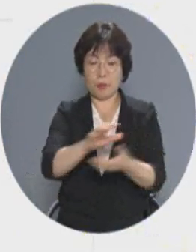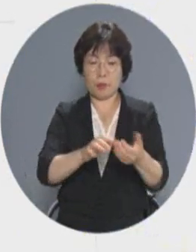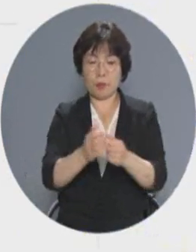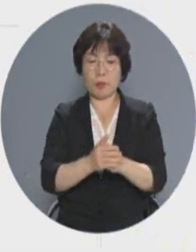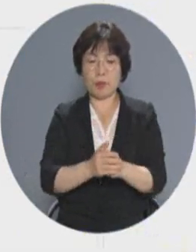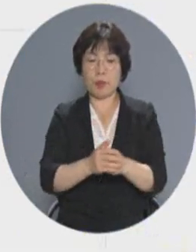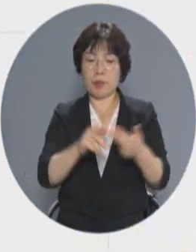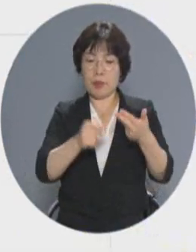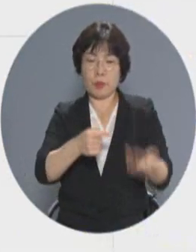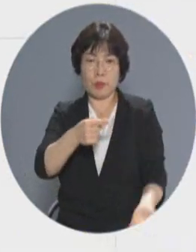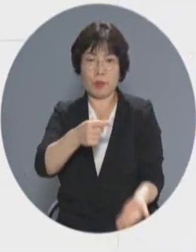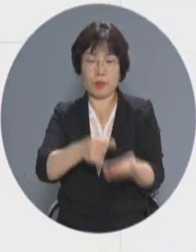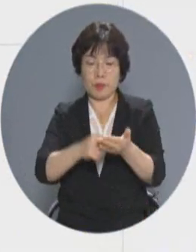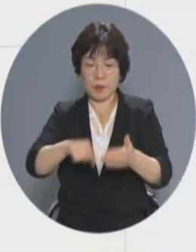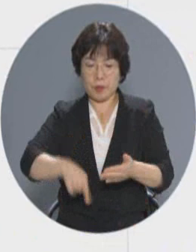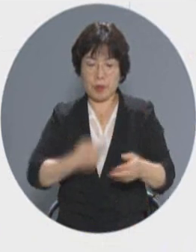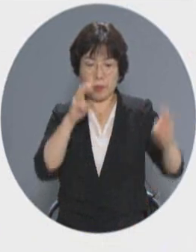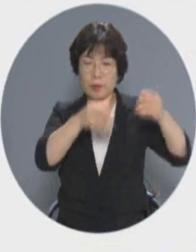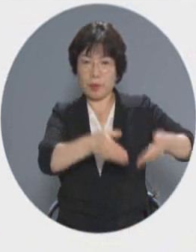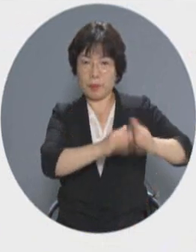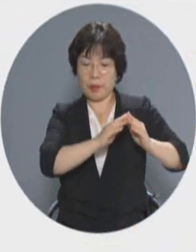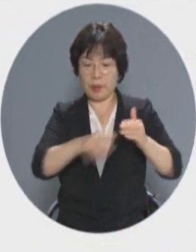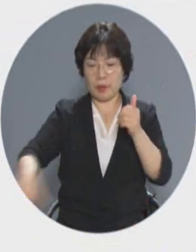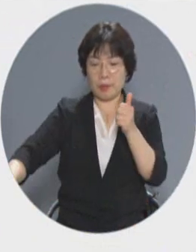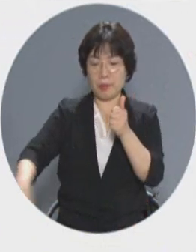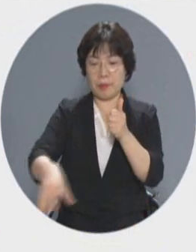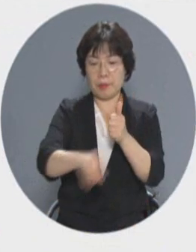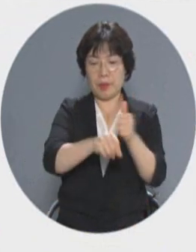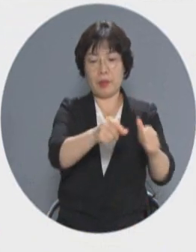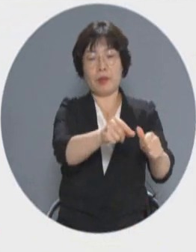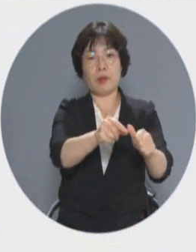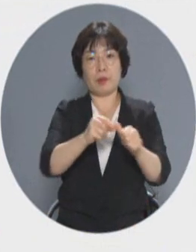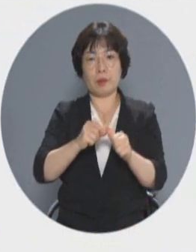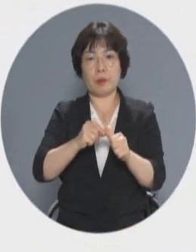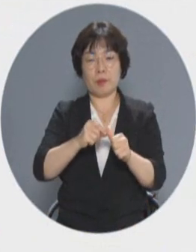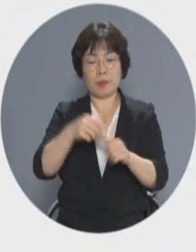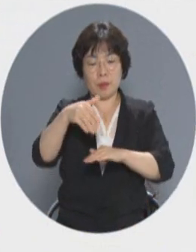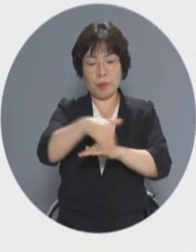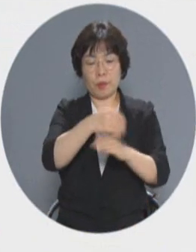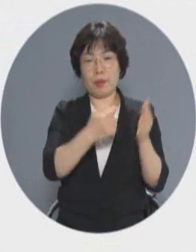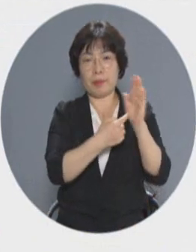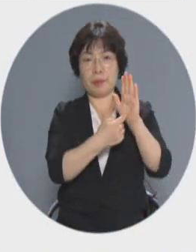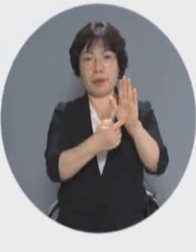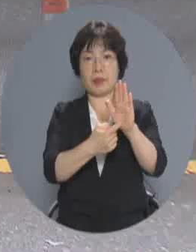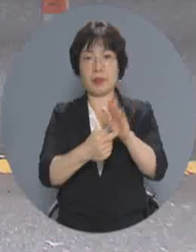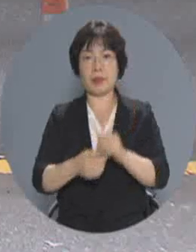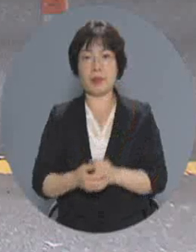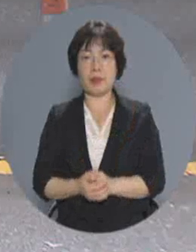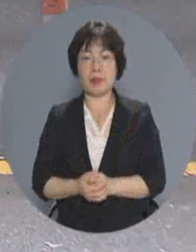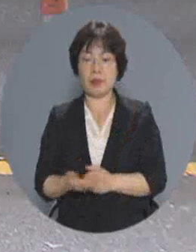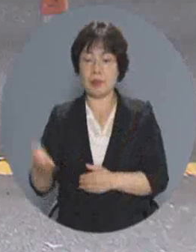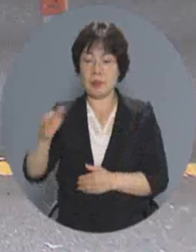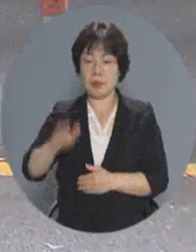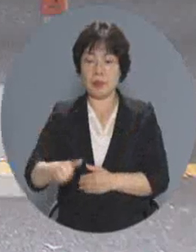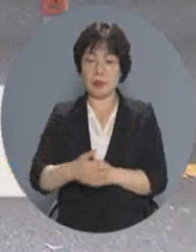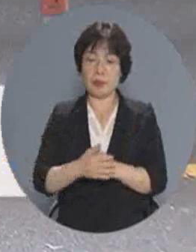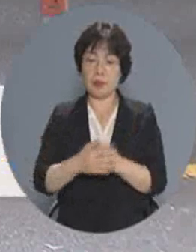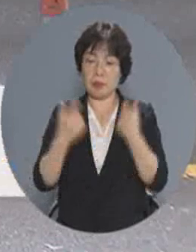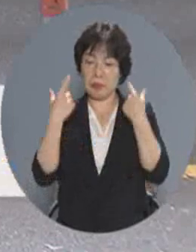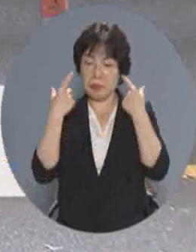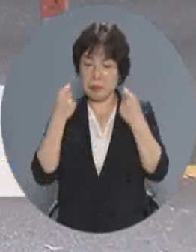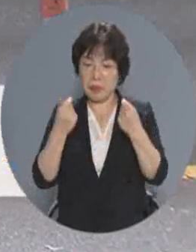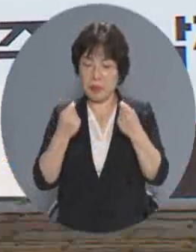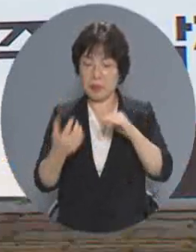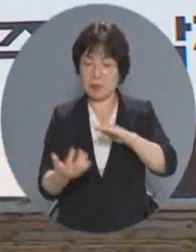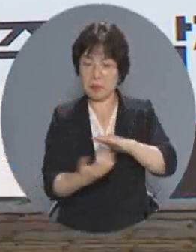초 현대제철은 자회사를 설립해 협력업체 직원들을 고용하겠다는 계획을 발표했습니다. 하지만 이 역시 또 다른